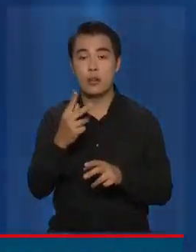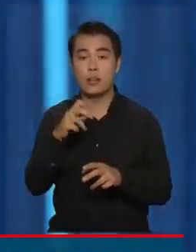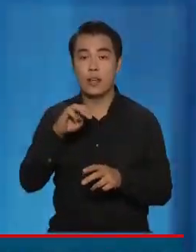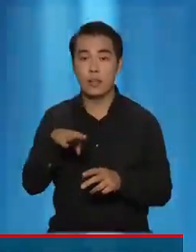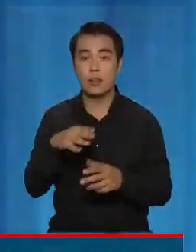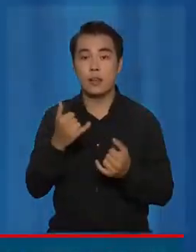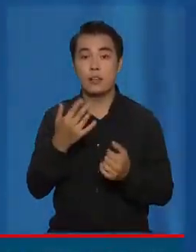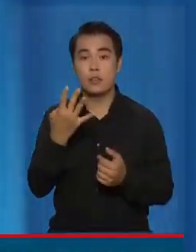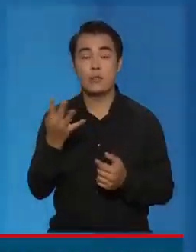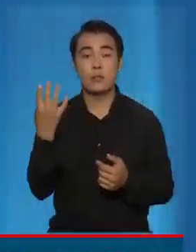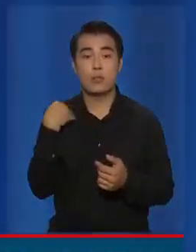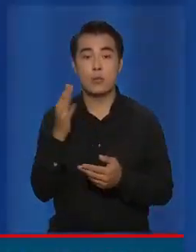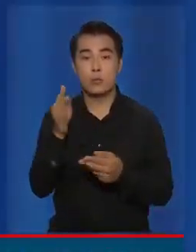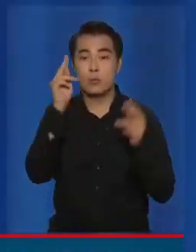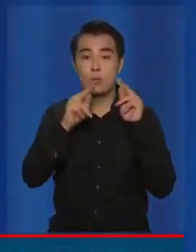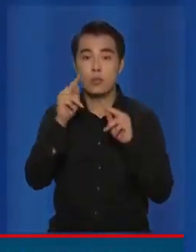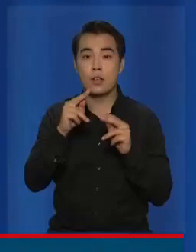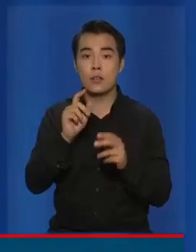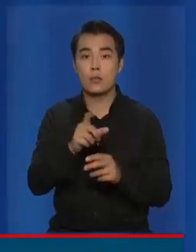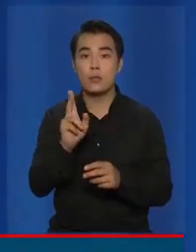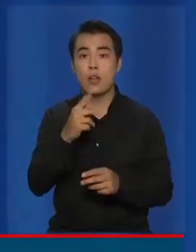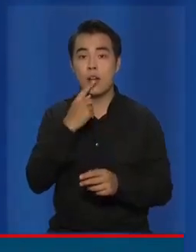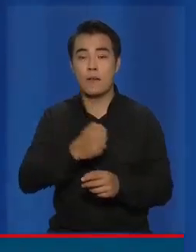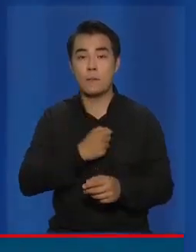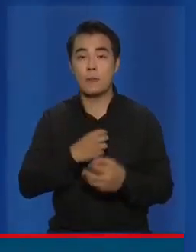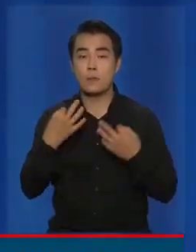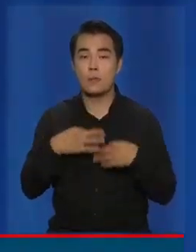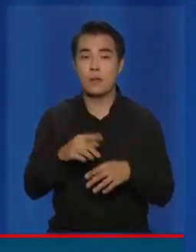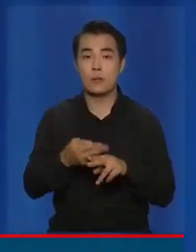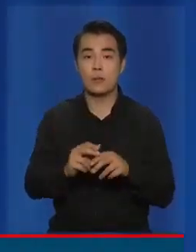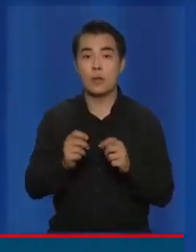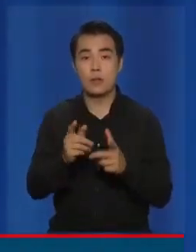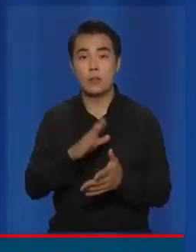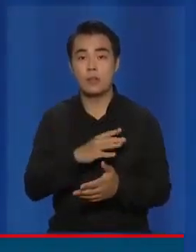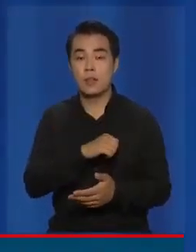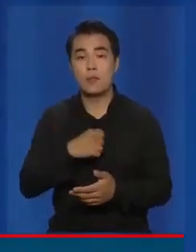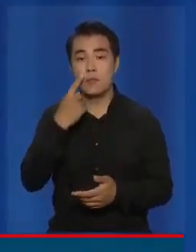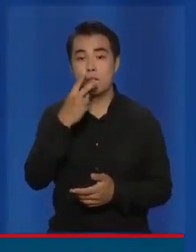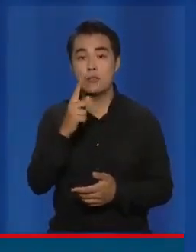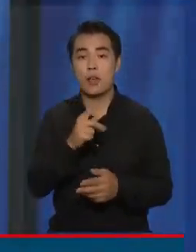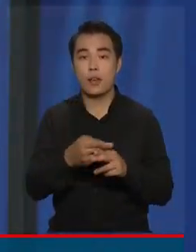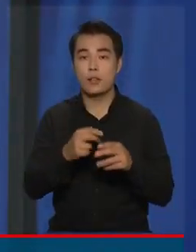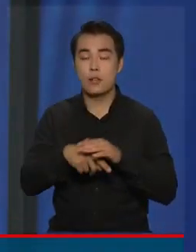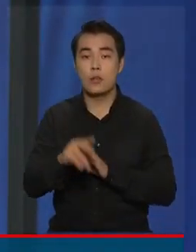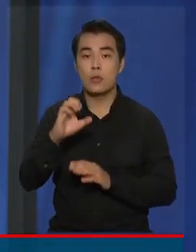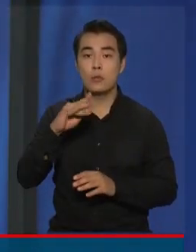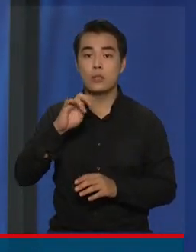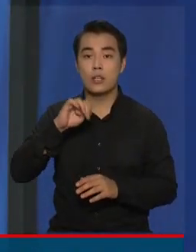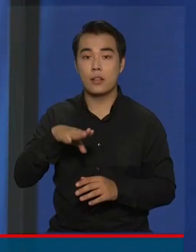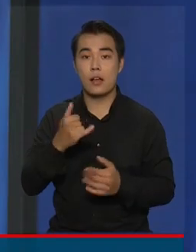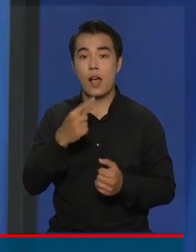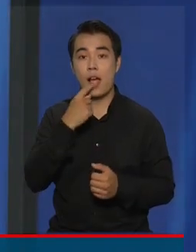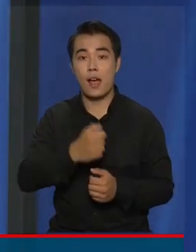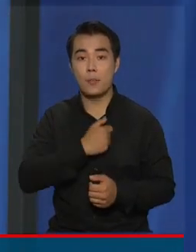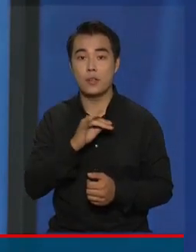на 4 курсах будут учиться ребята, отслужившие срочную воинскую службу. На мой взгляд, отношение студенческой молодежи к армии